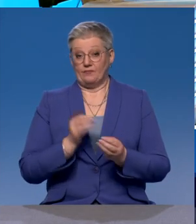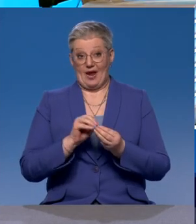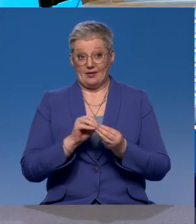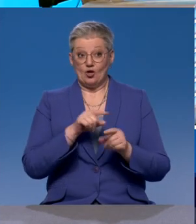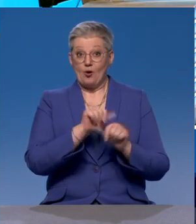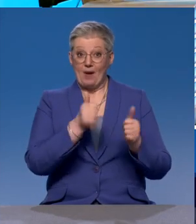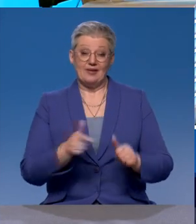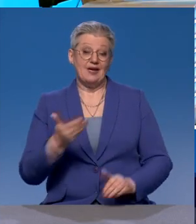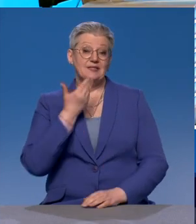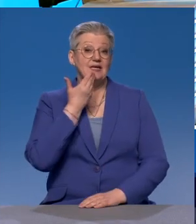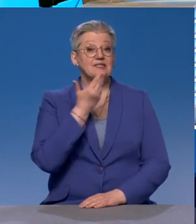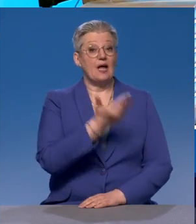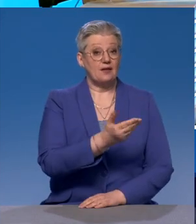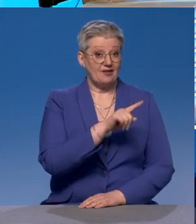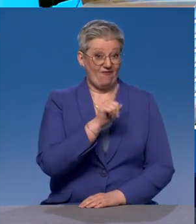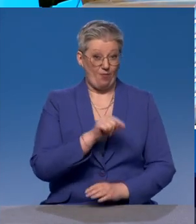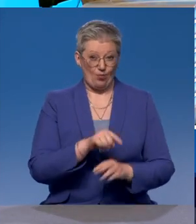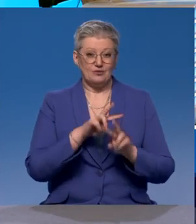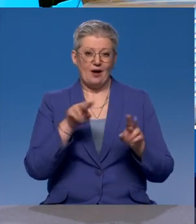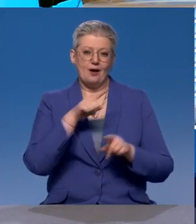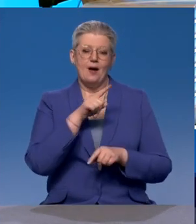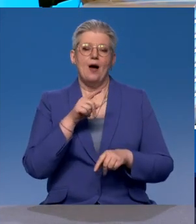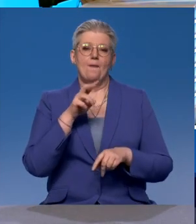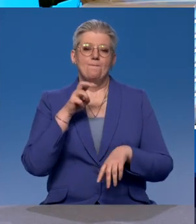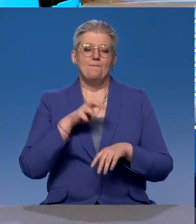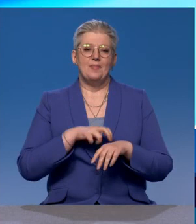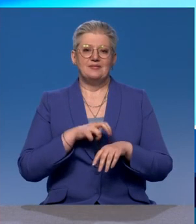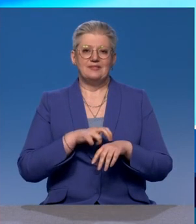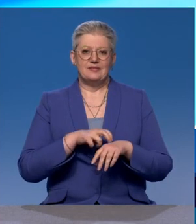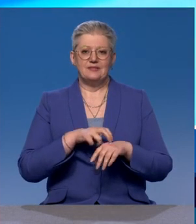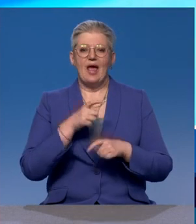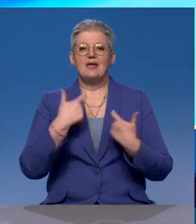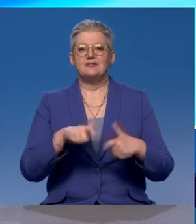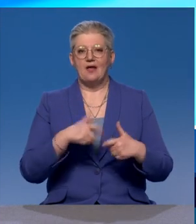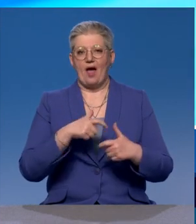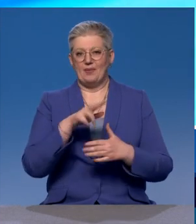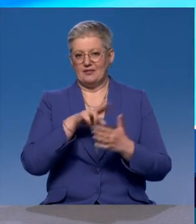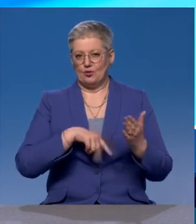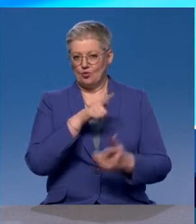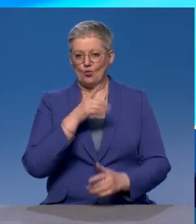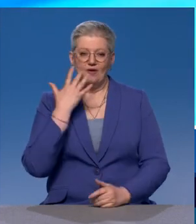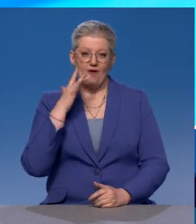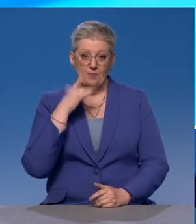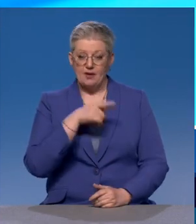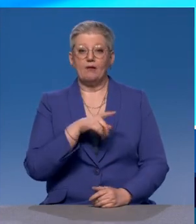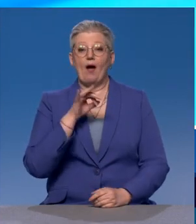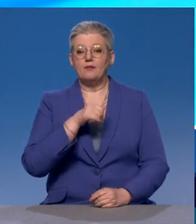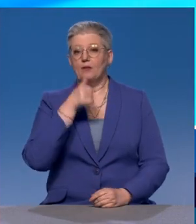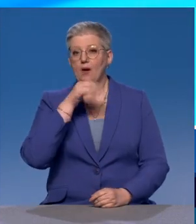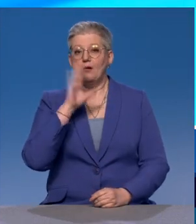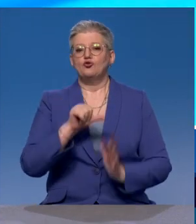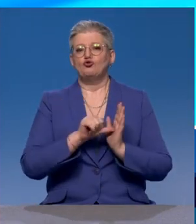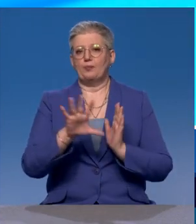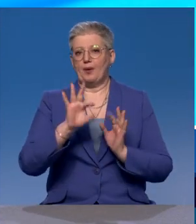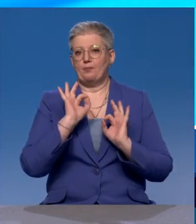ей задать вопросы, которые есть в американском медицинском лицензионном экзамене, она проходит его на 65%, отвечает правильно. А